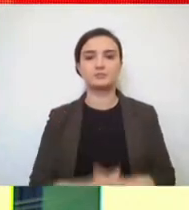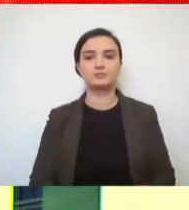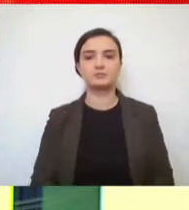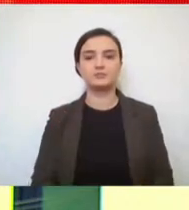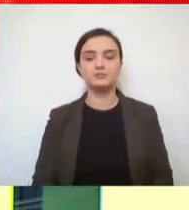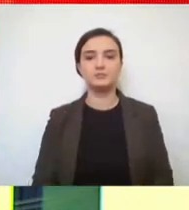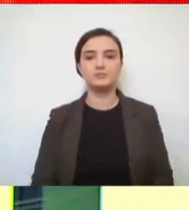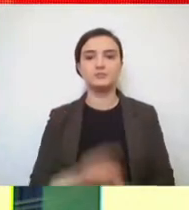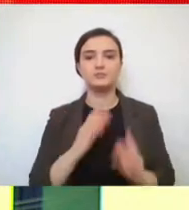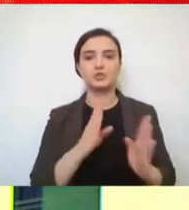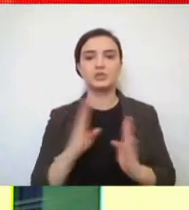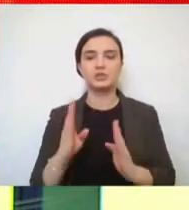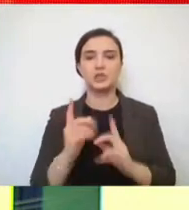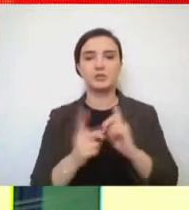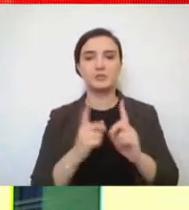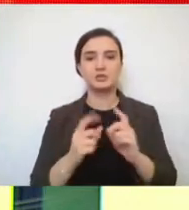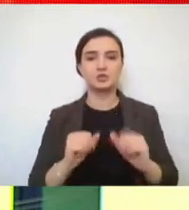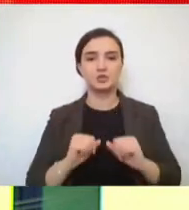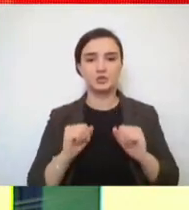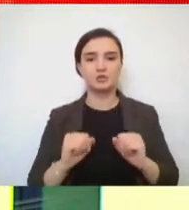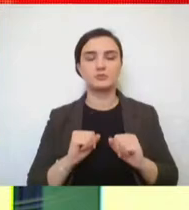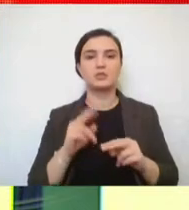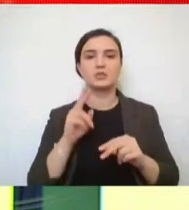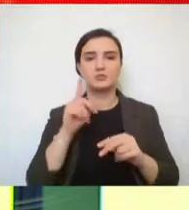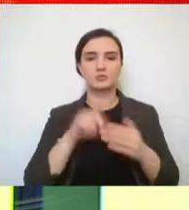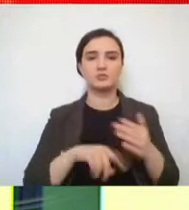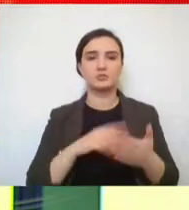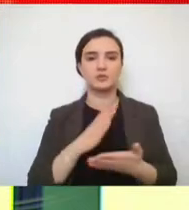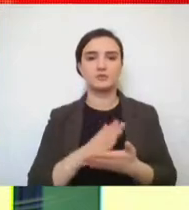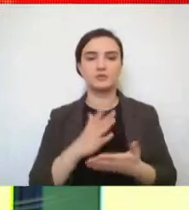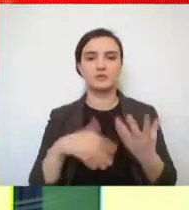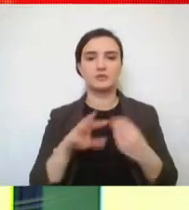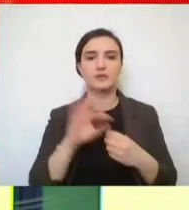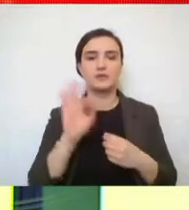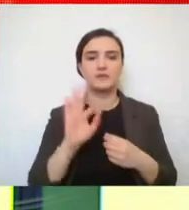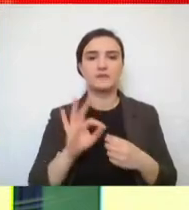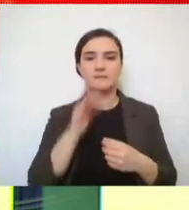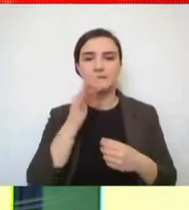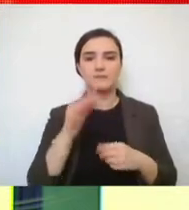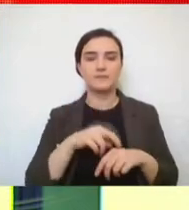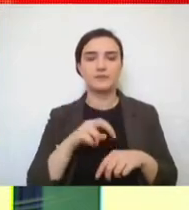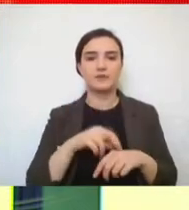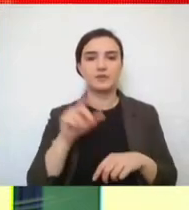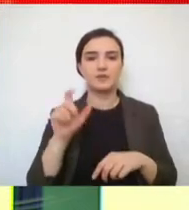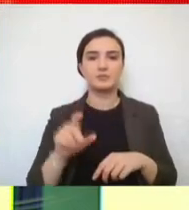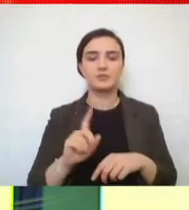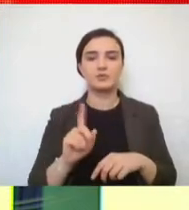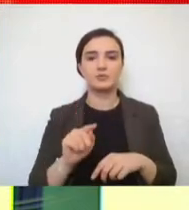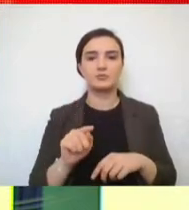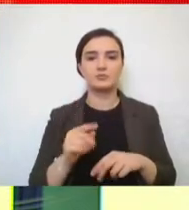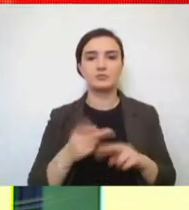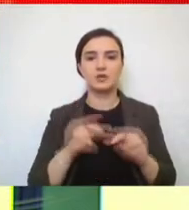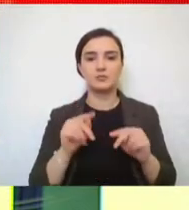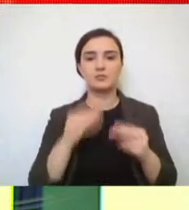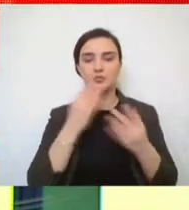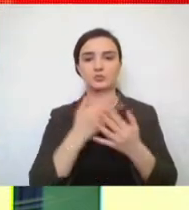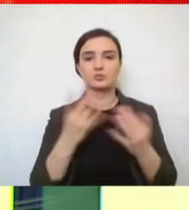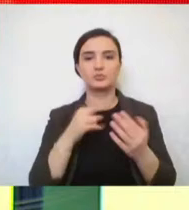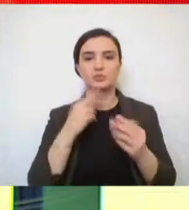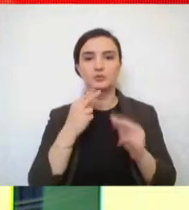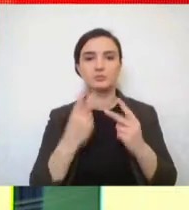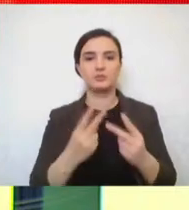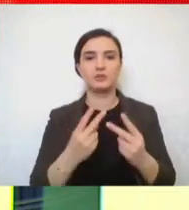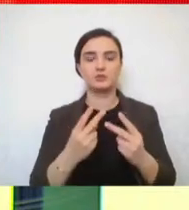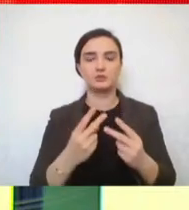მოწესრიგებას ცდილობს, დარწმუნებული ვარ, ხშირად ეუბნება ექიმი, რომ ამ პროდუქტებს უნდა მიაქციოს ყურადღება.